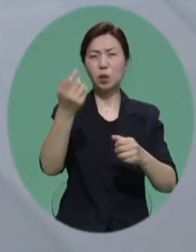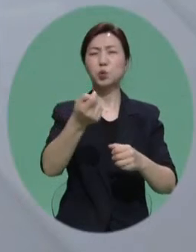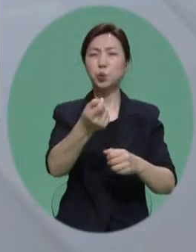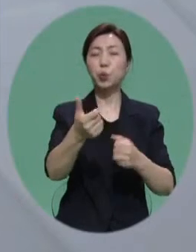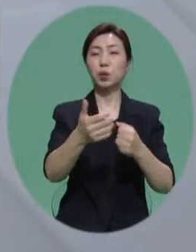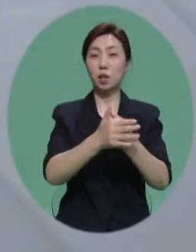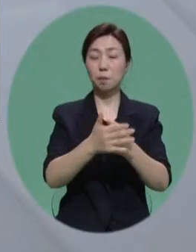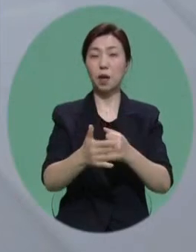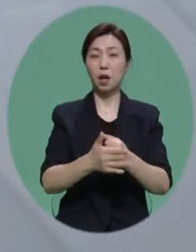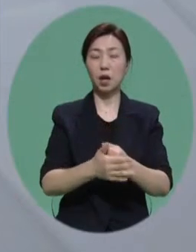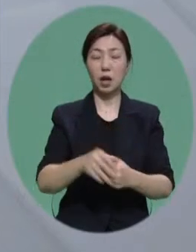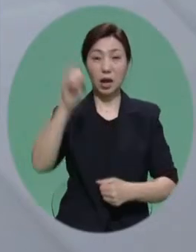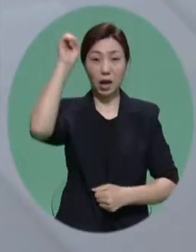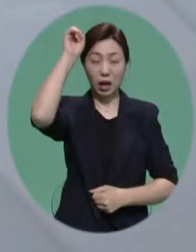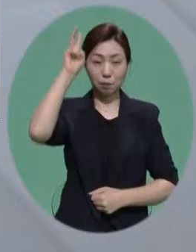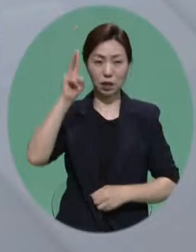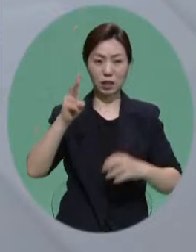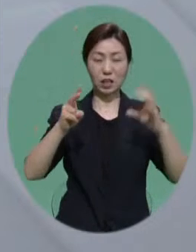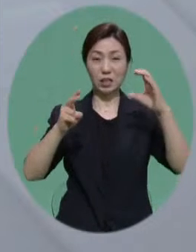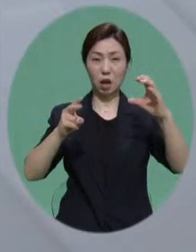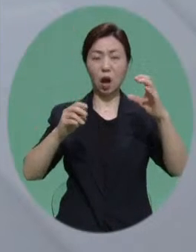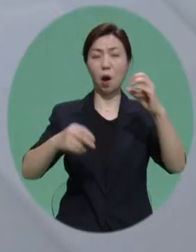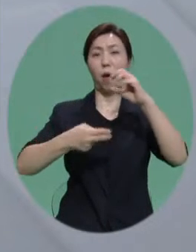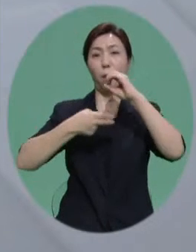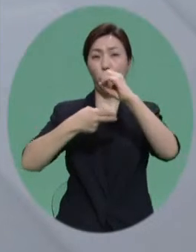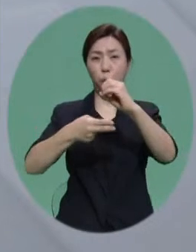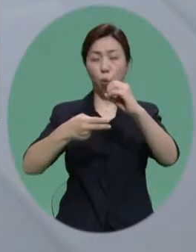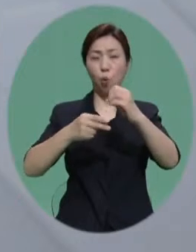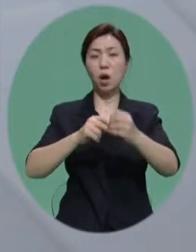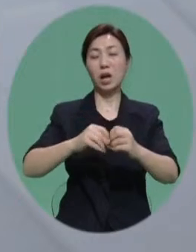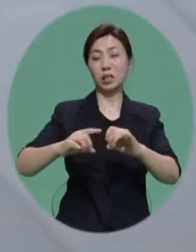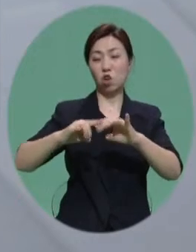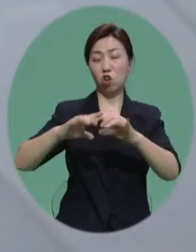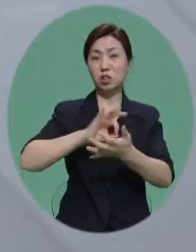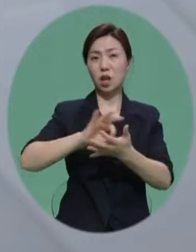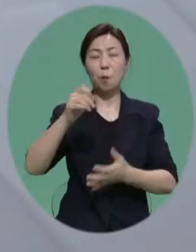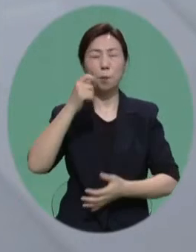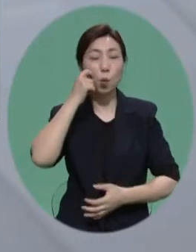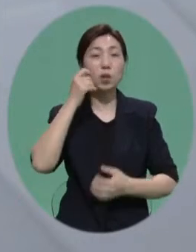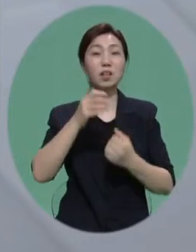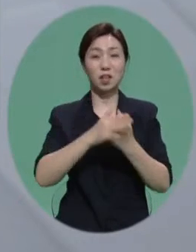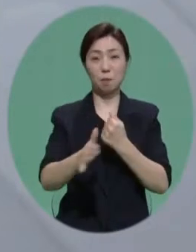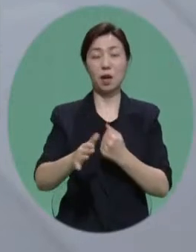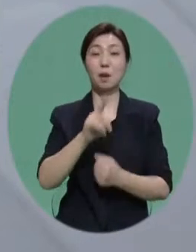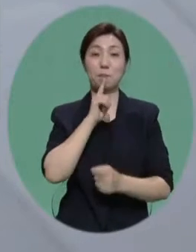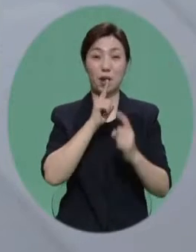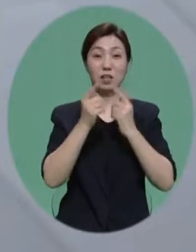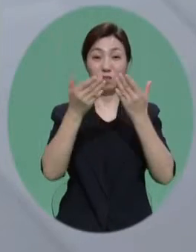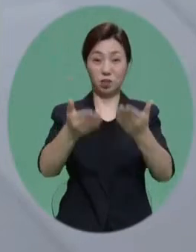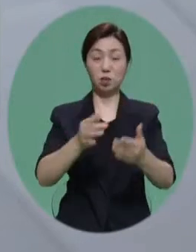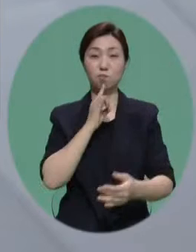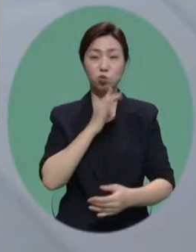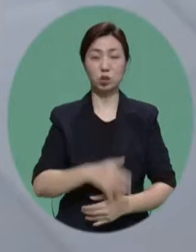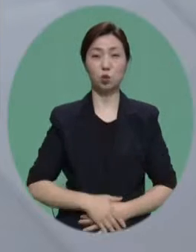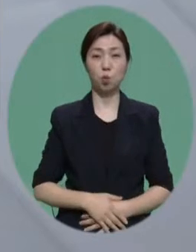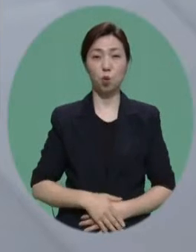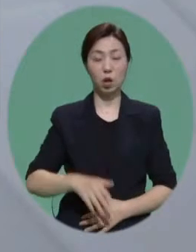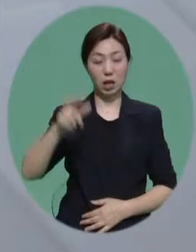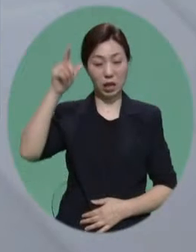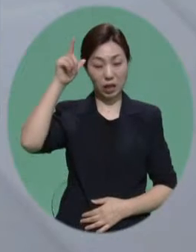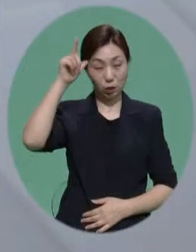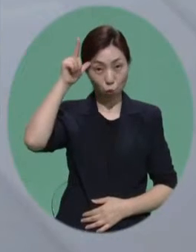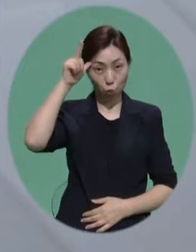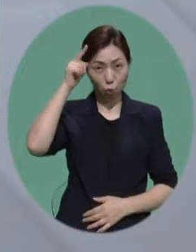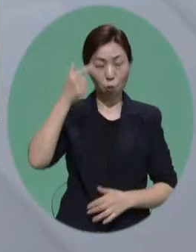에너지를 쓸 수가 없기 때문에 이제 그런 것이고요 말씀하신대로 어 그런 뭐 목 추합 일하던 아 이런